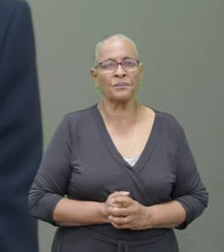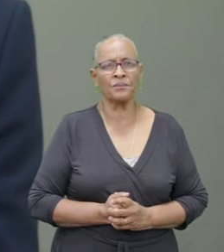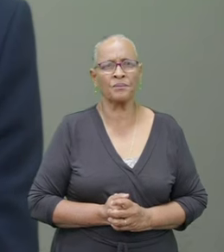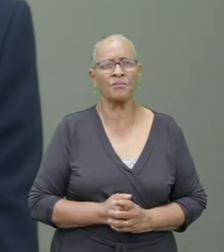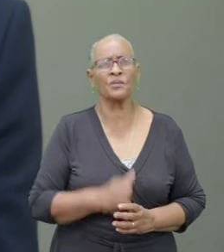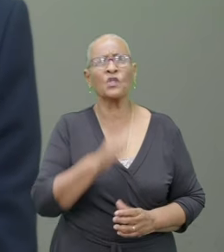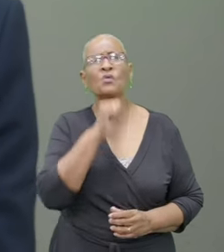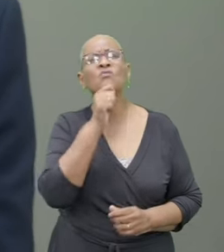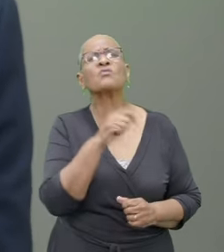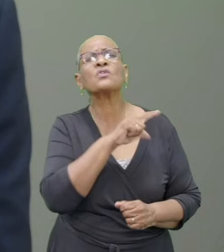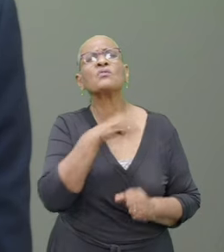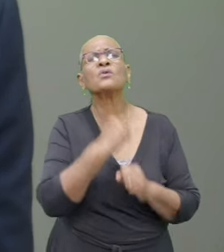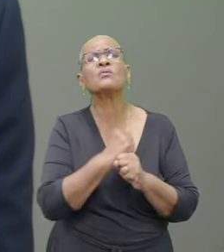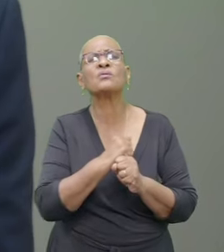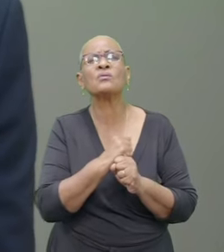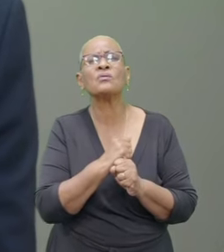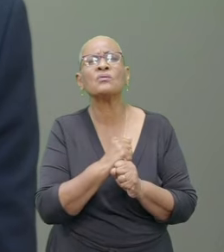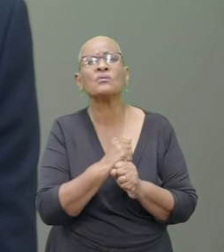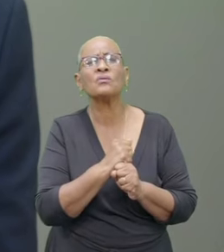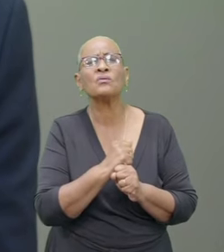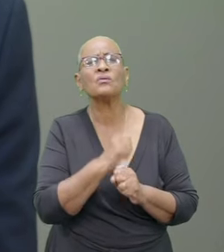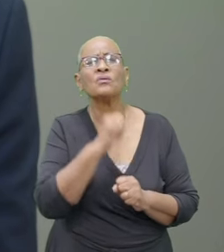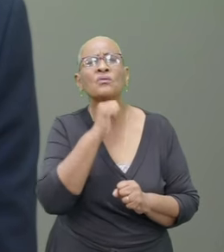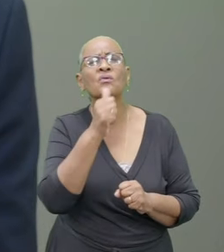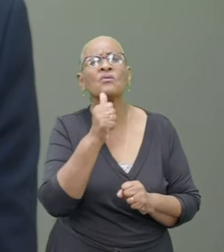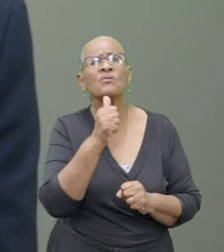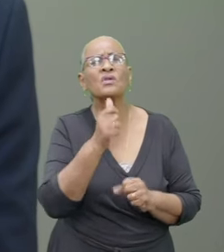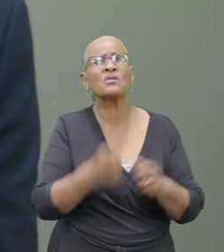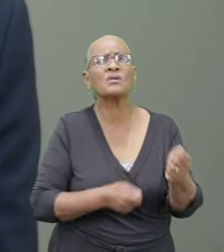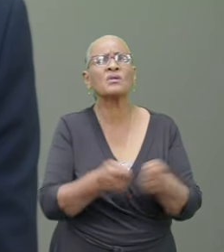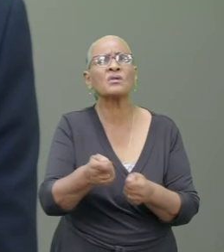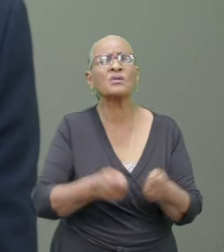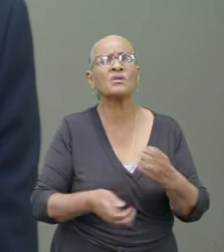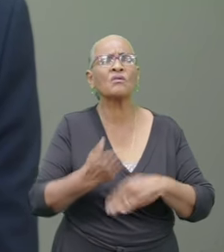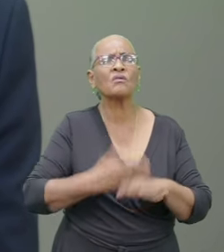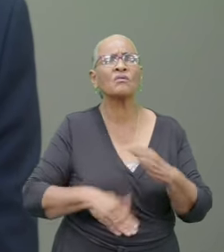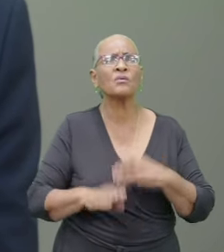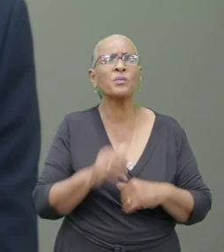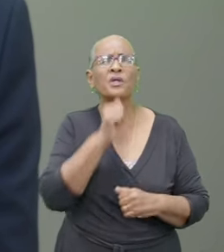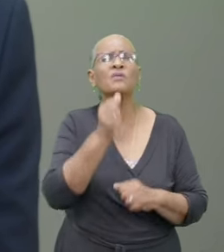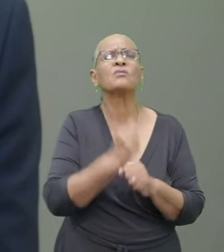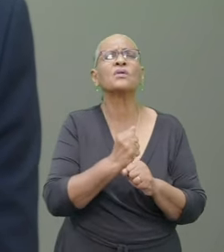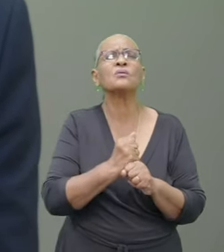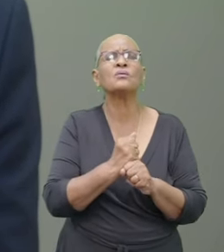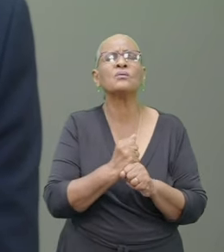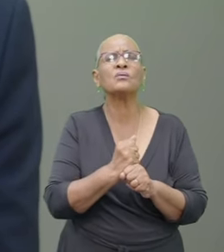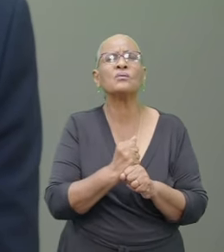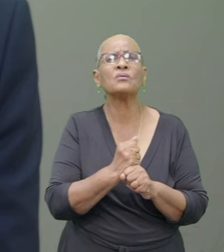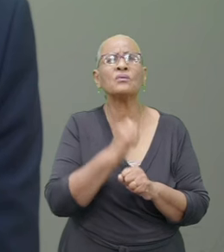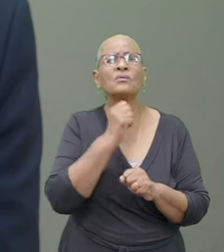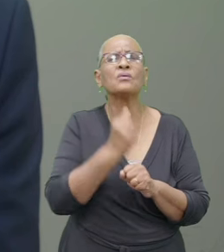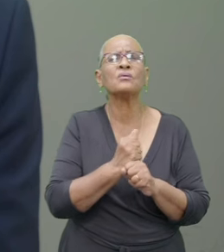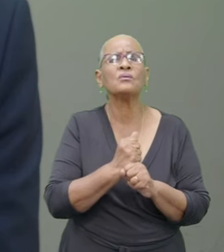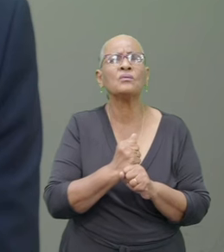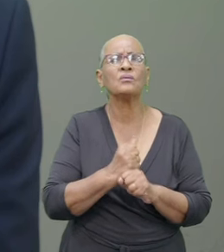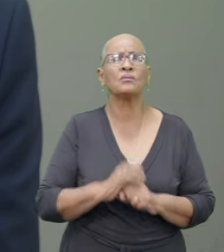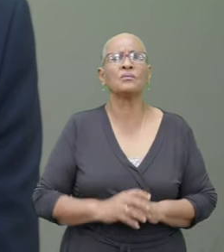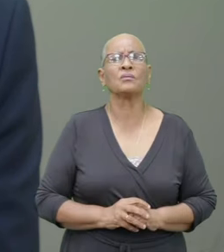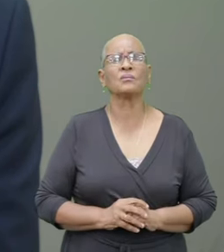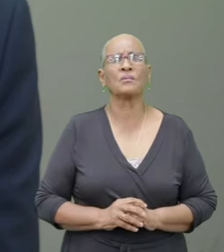Wat gaan wij doen en wat hebben wij als regering voorbereid? En ik wil toch voordat ik daarnaar ga,